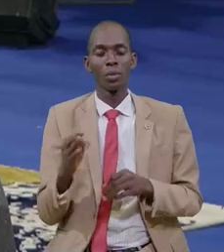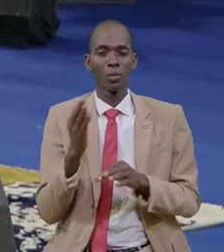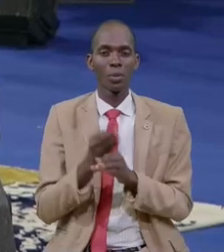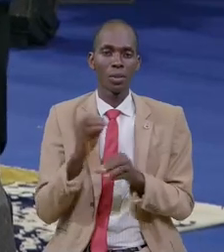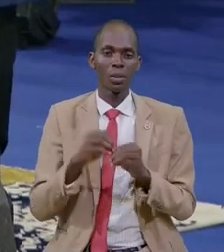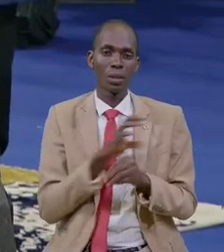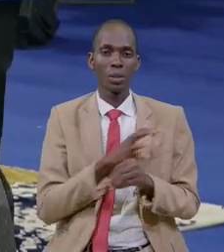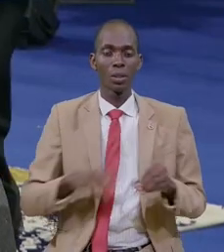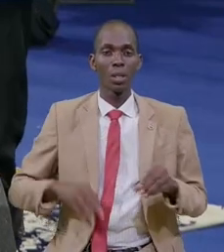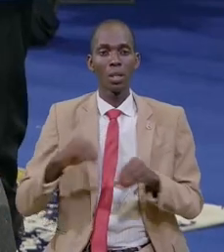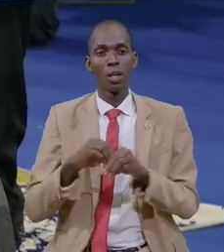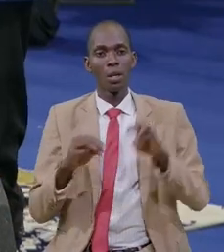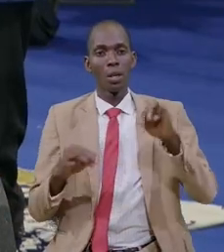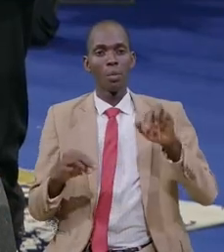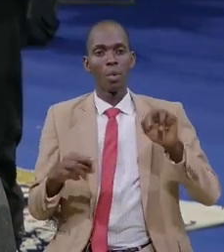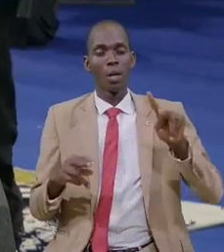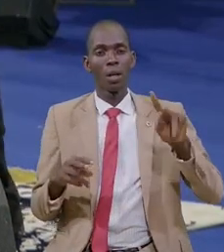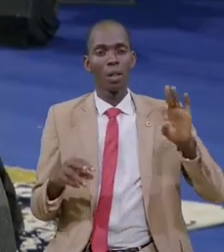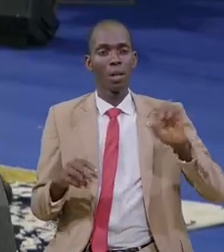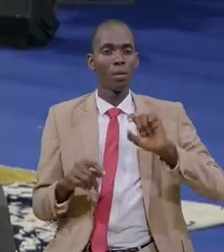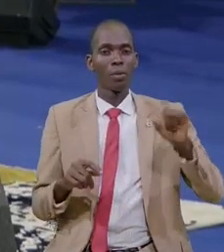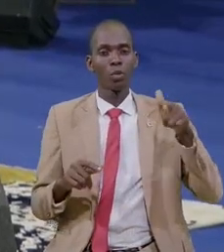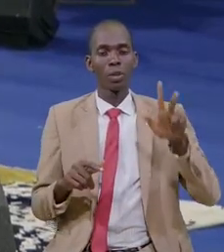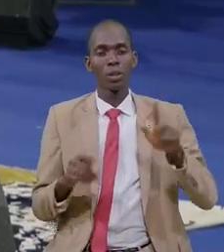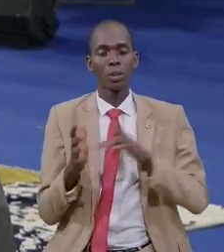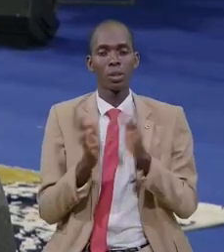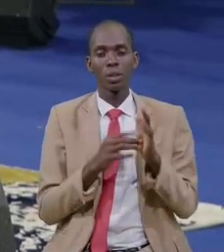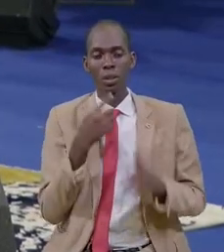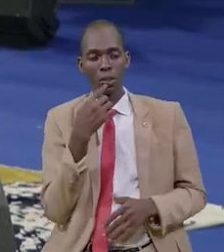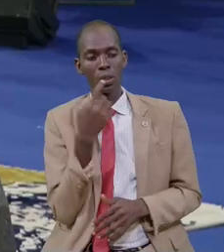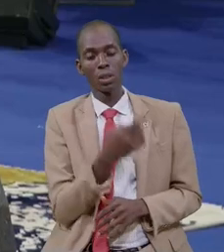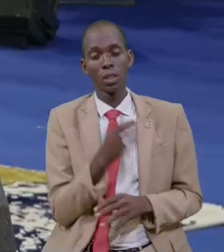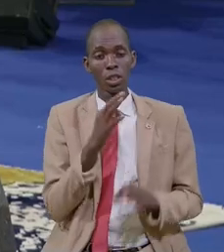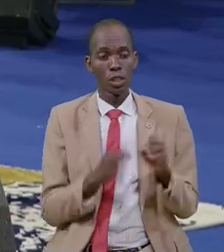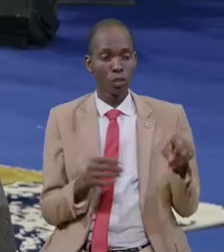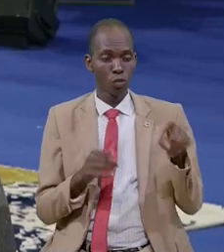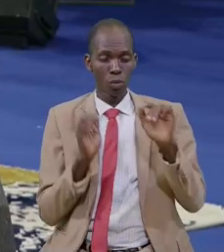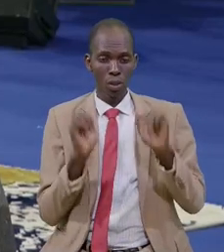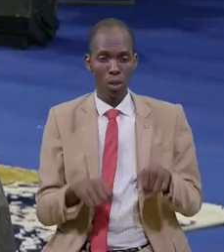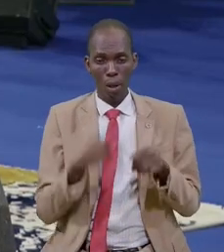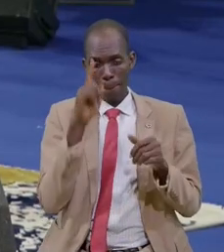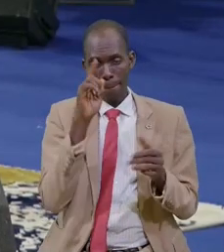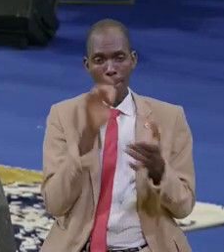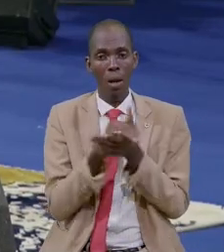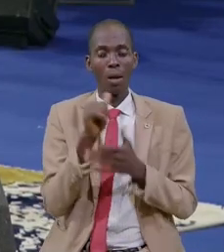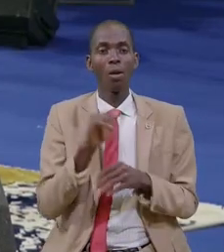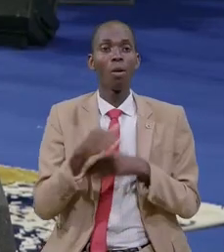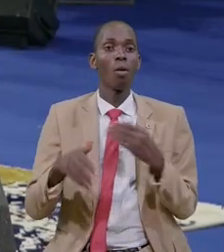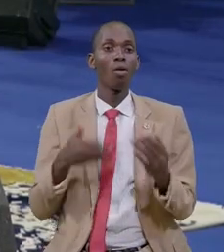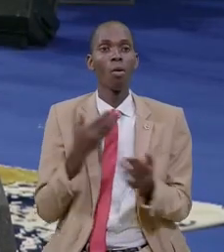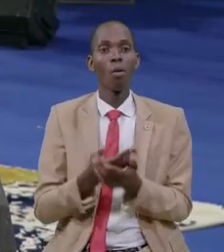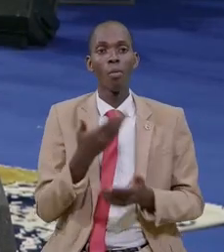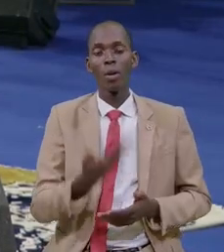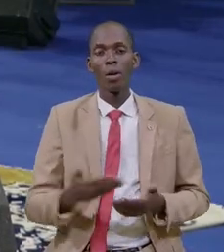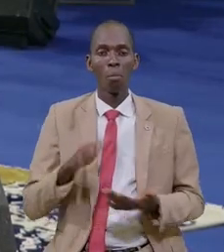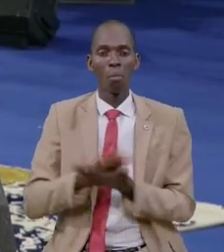Marc 9, 23. Jésus lui dit « Si tu peux seulement croire, tout est